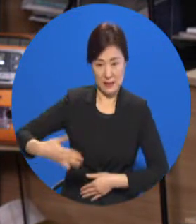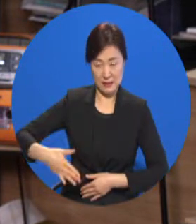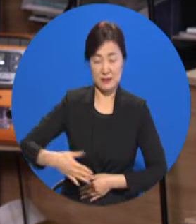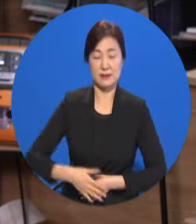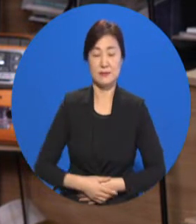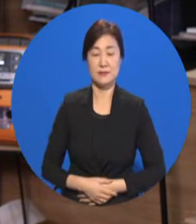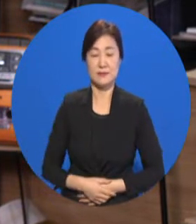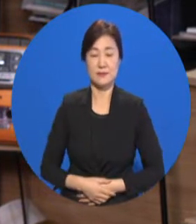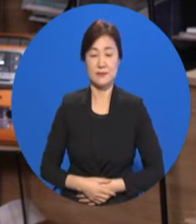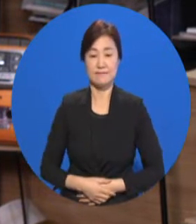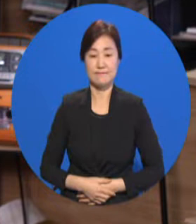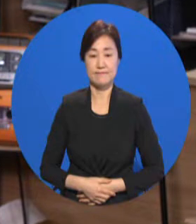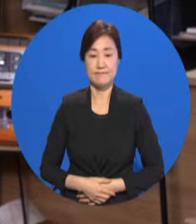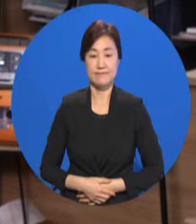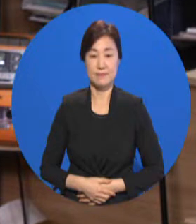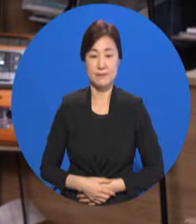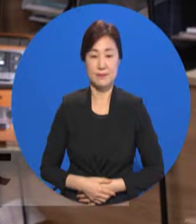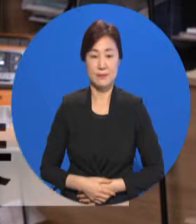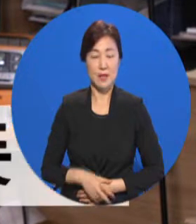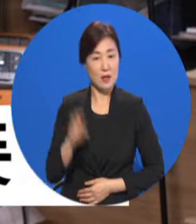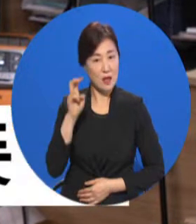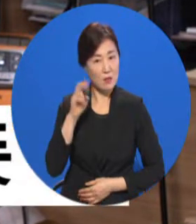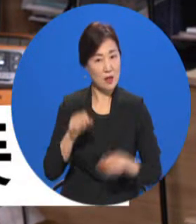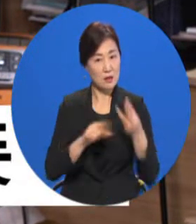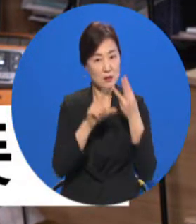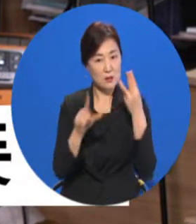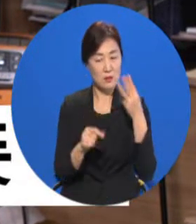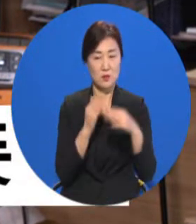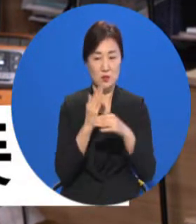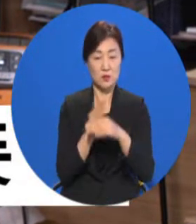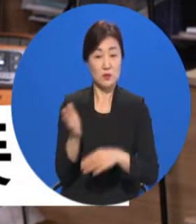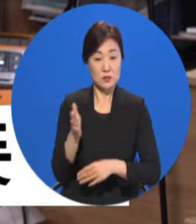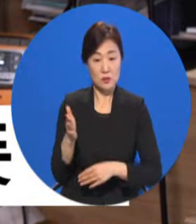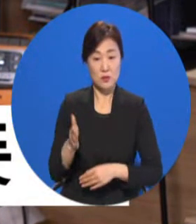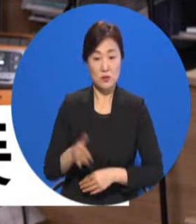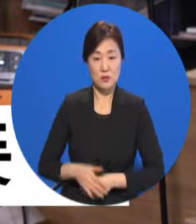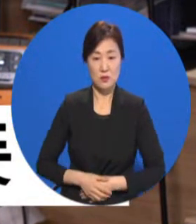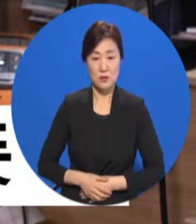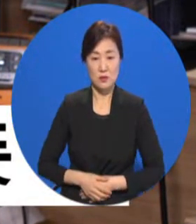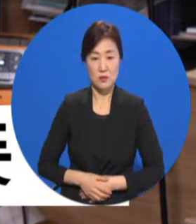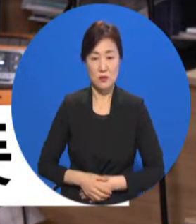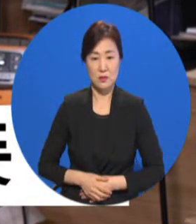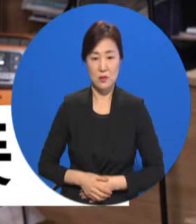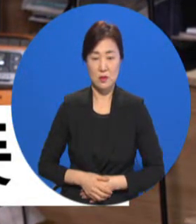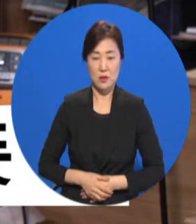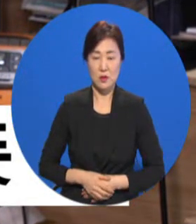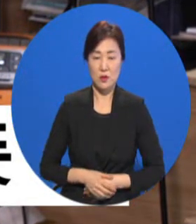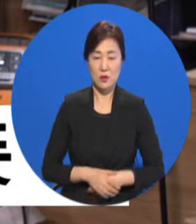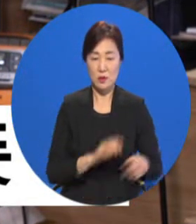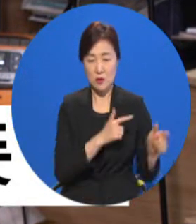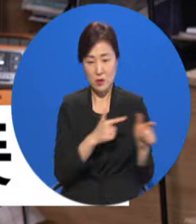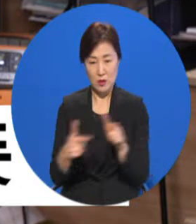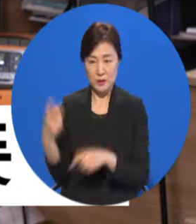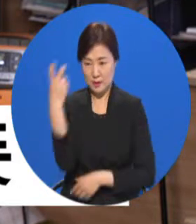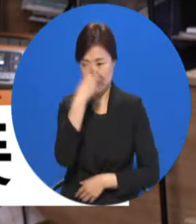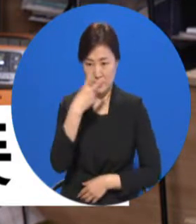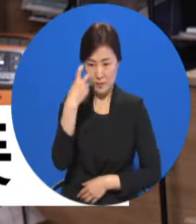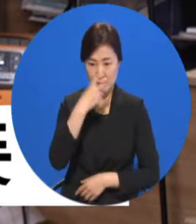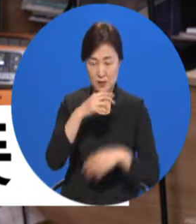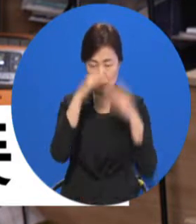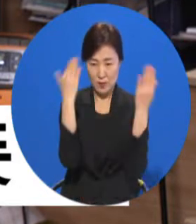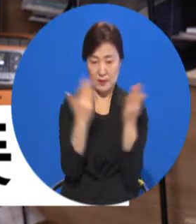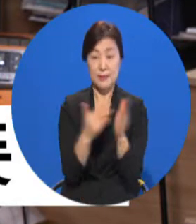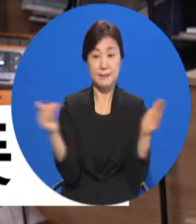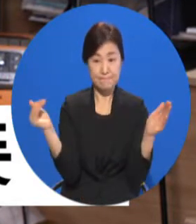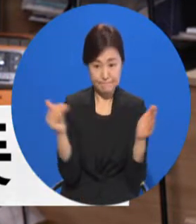것 같고요. 아마도 한 3월 중순은 가서 필요한 모든 검사들이 어느 정도 마무리됐을